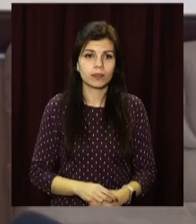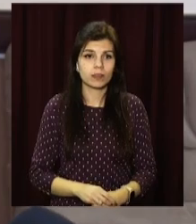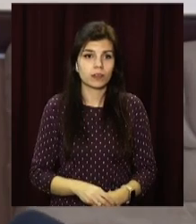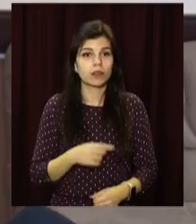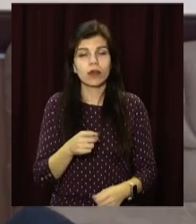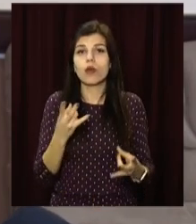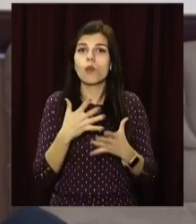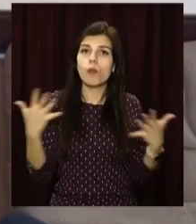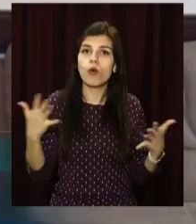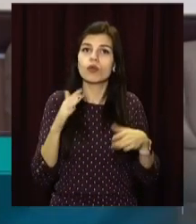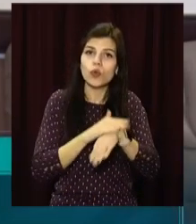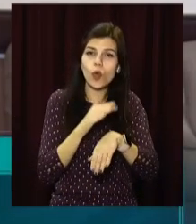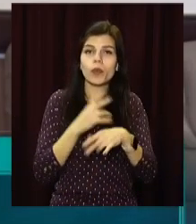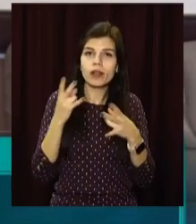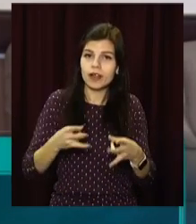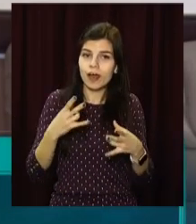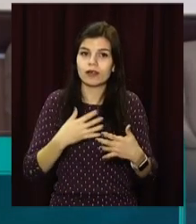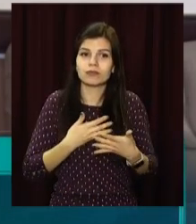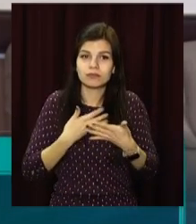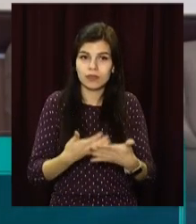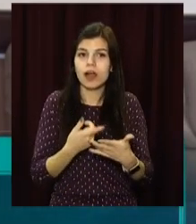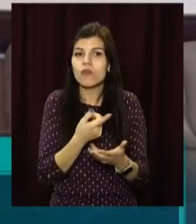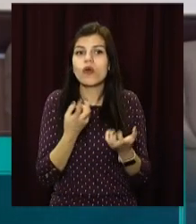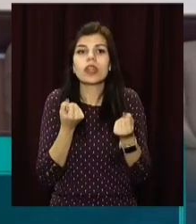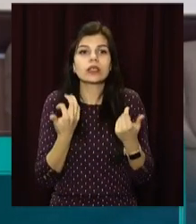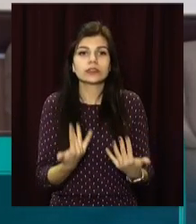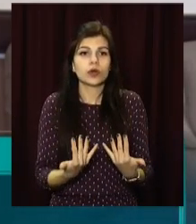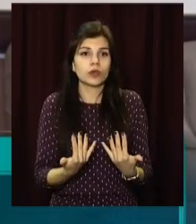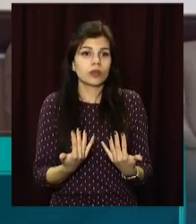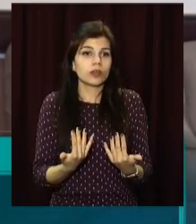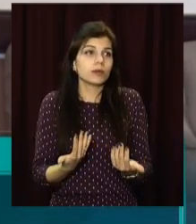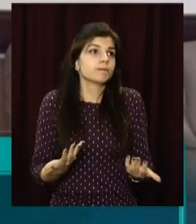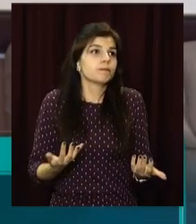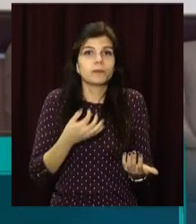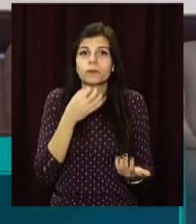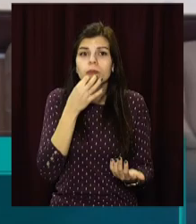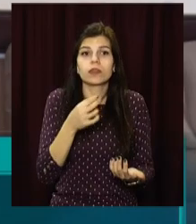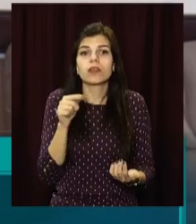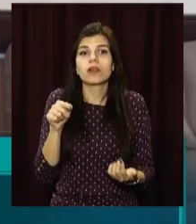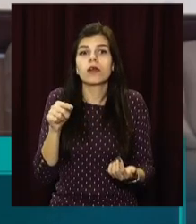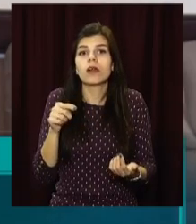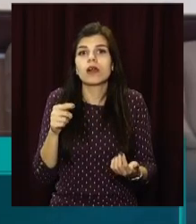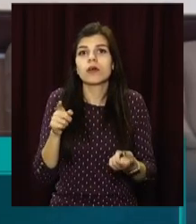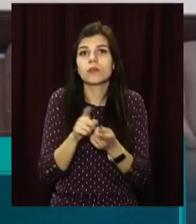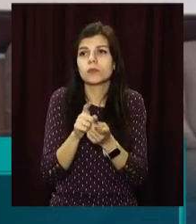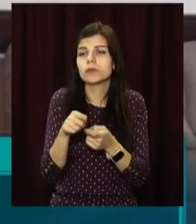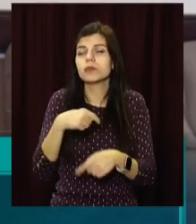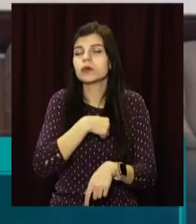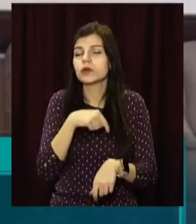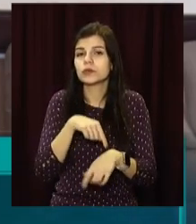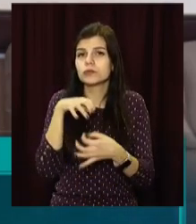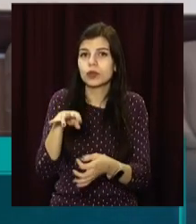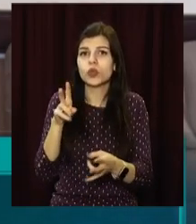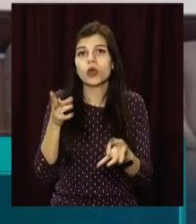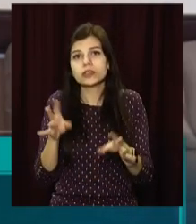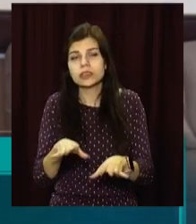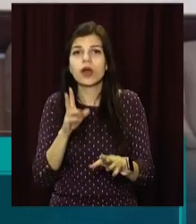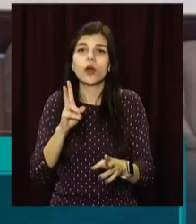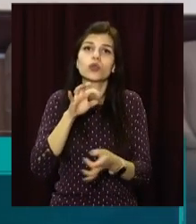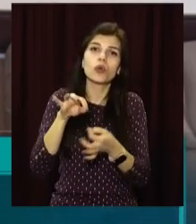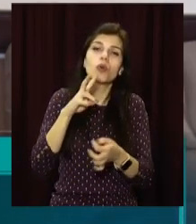більше ласки, тепла, доброти. Вони наскільки, як вам сказати, залишилися, хто стався сирітками, хто стався без